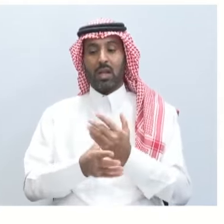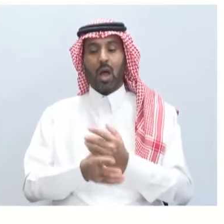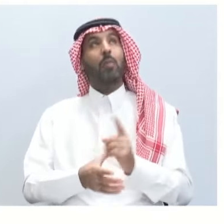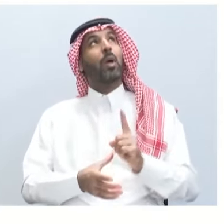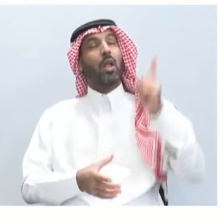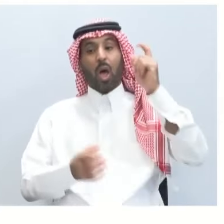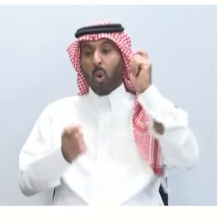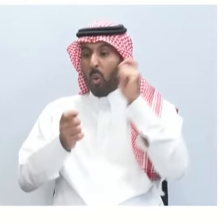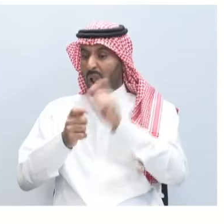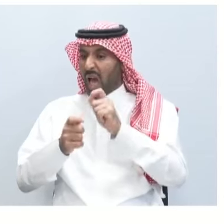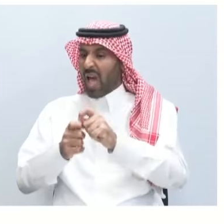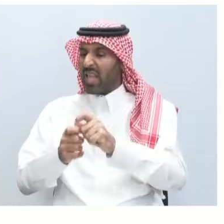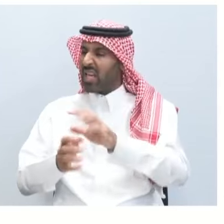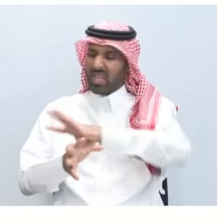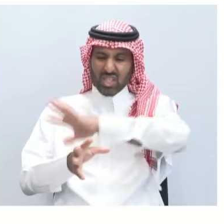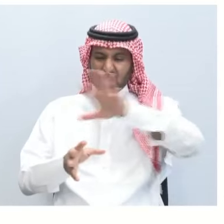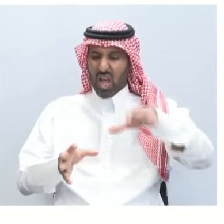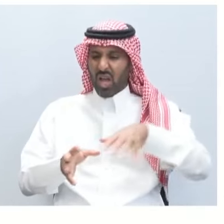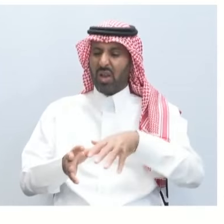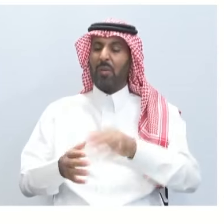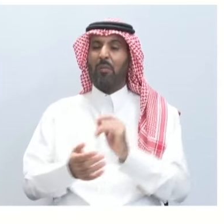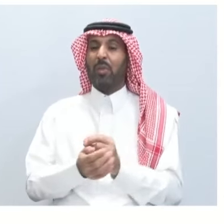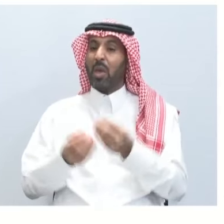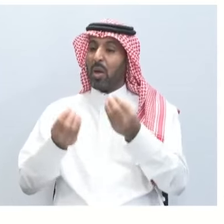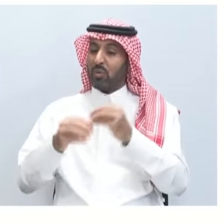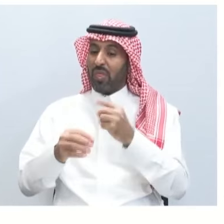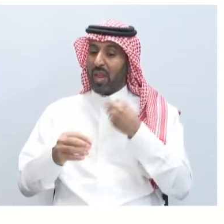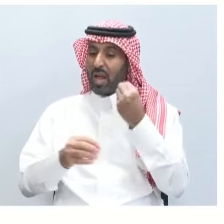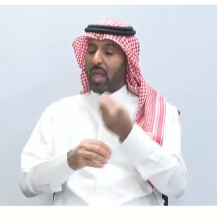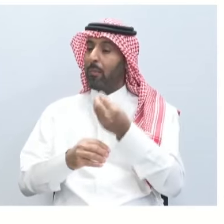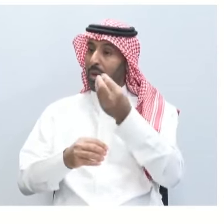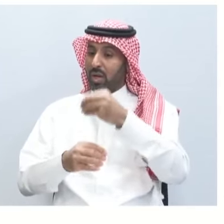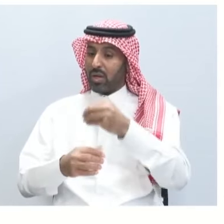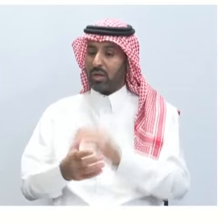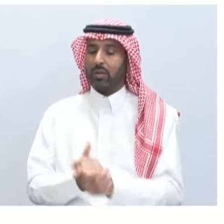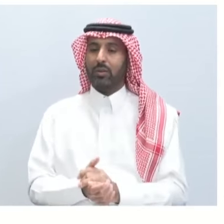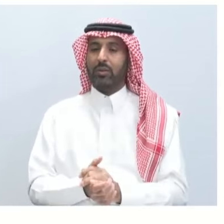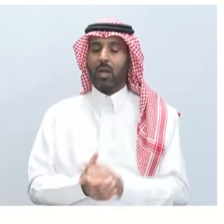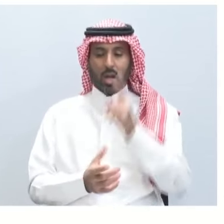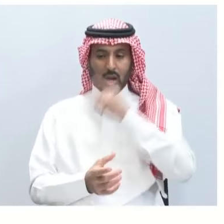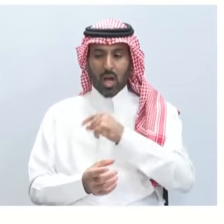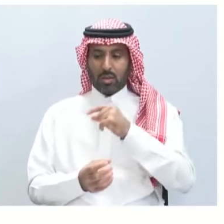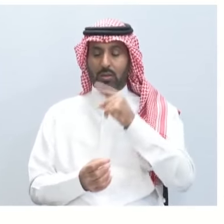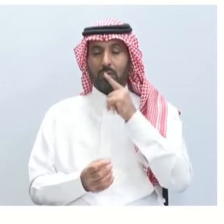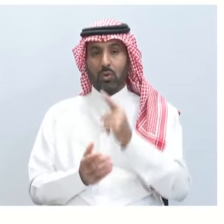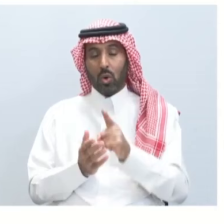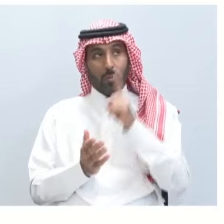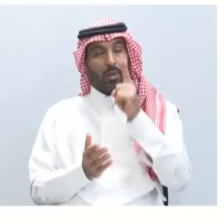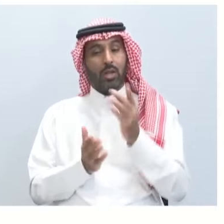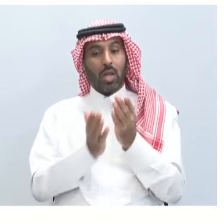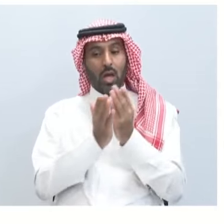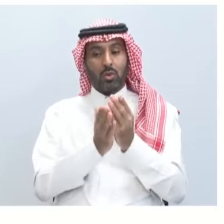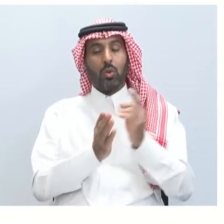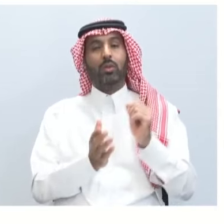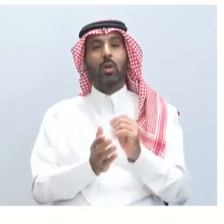خالقهم المتفضل عليهم بانواع النعم لهذا لابد ان ان يعبد ولا يشرك به شيئا